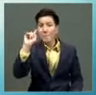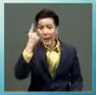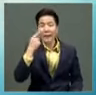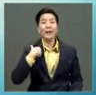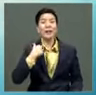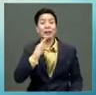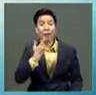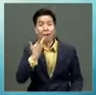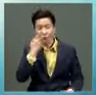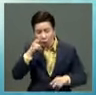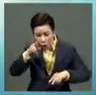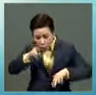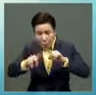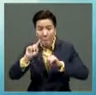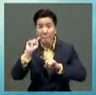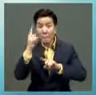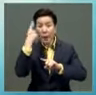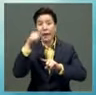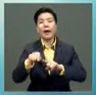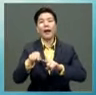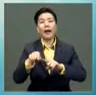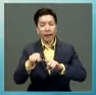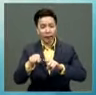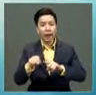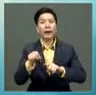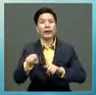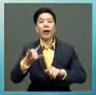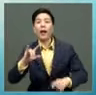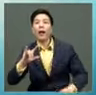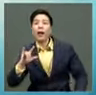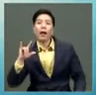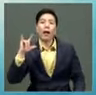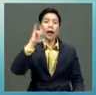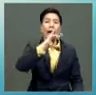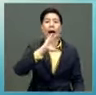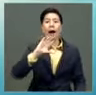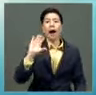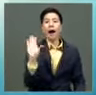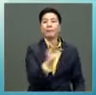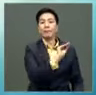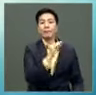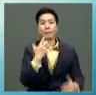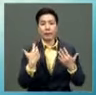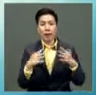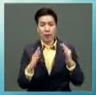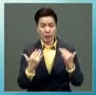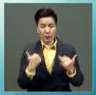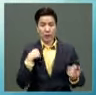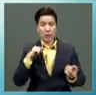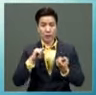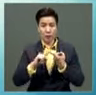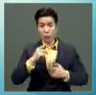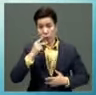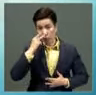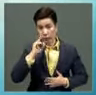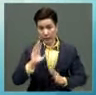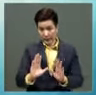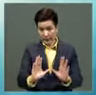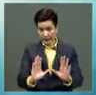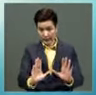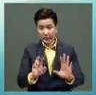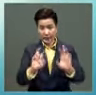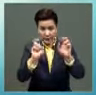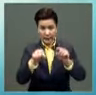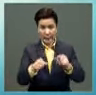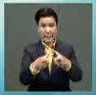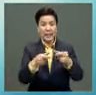ไปแล้วผลออกมาก็เป็นวันที่เขาได้เดินทางกลับไปแล้วนะครับเดี๋ยวผมจะอันนี้ทิ้งไว้นี่เป็นเรื่อง